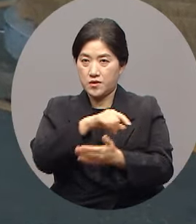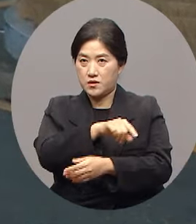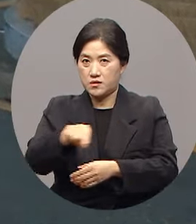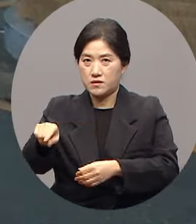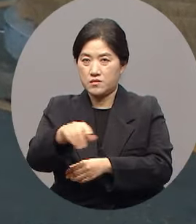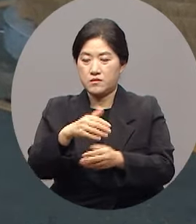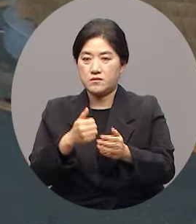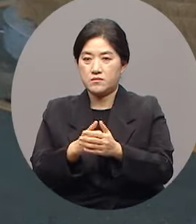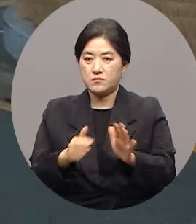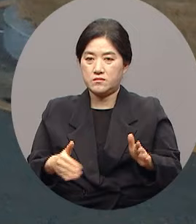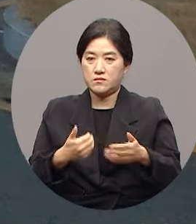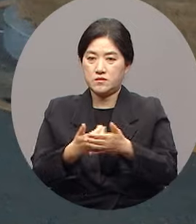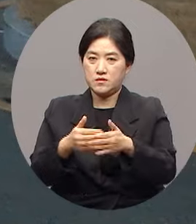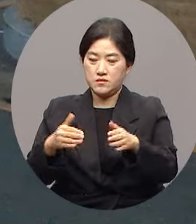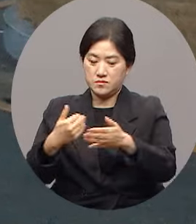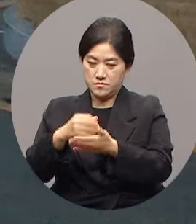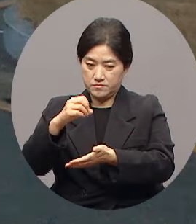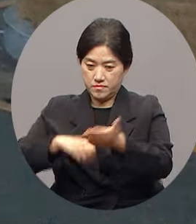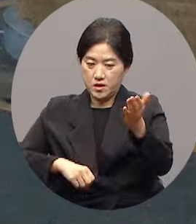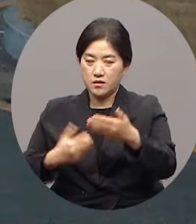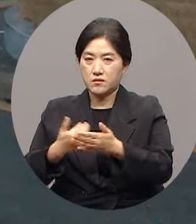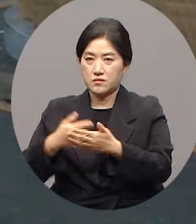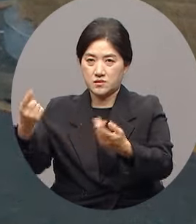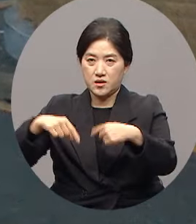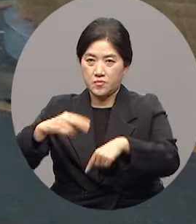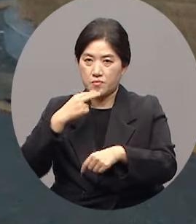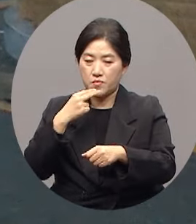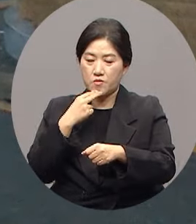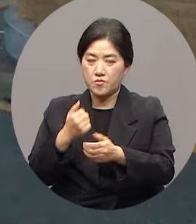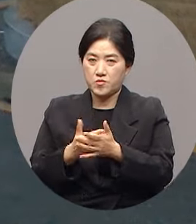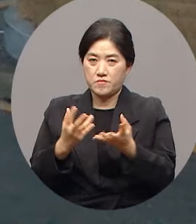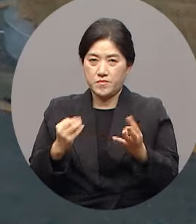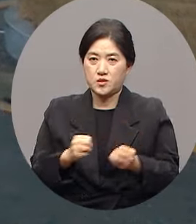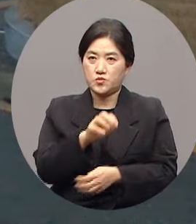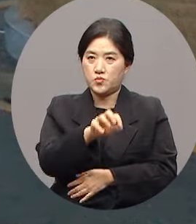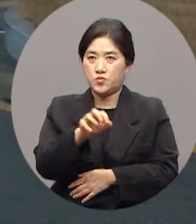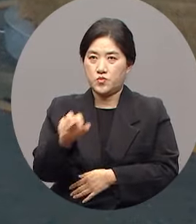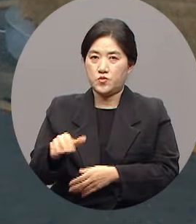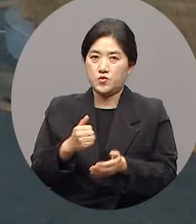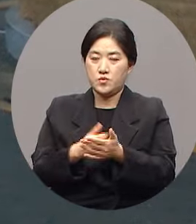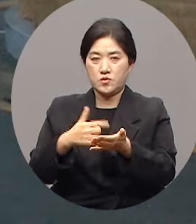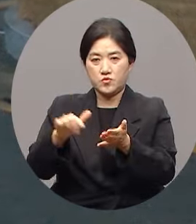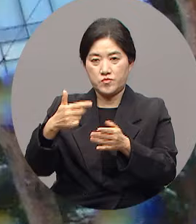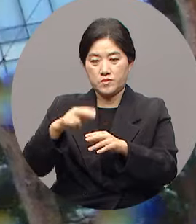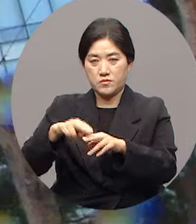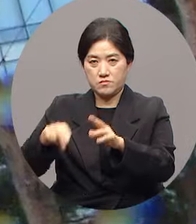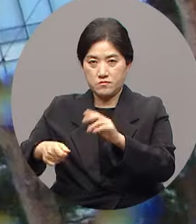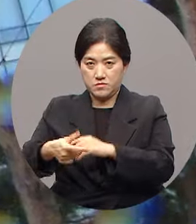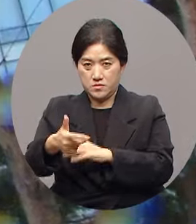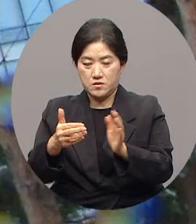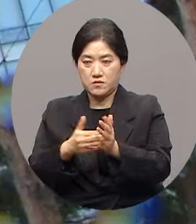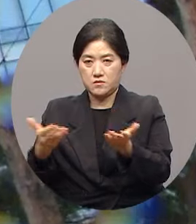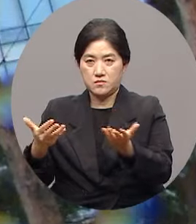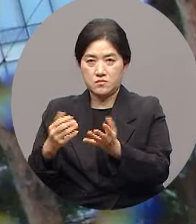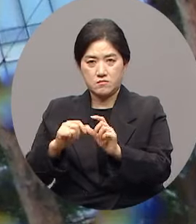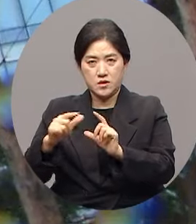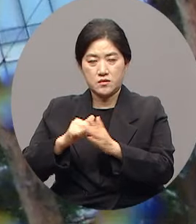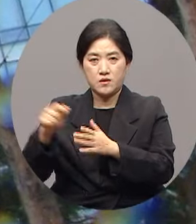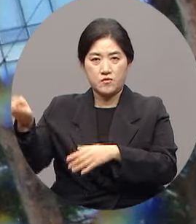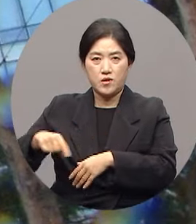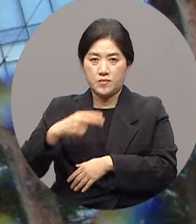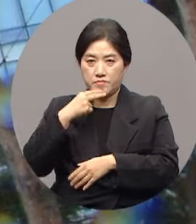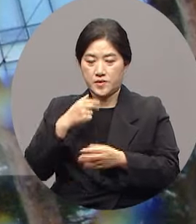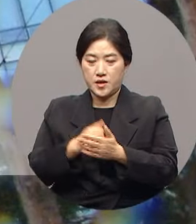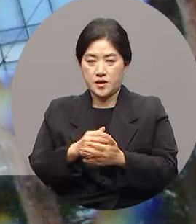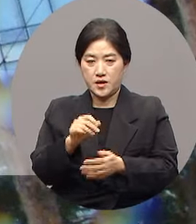전공의들이 상대적으로 많은 곳입니다. 현재 전공의 600여 명이 사직했고 상당수가 오늘 출근하지 않은 것으로 알려졌습니다.